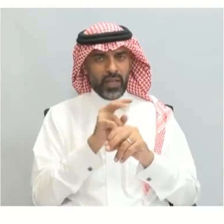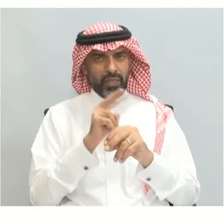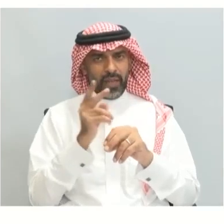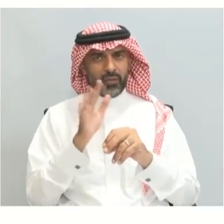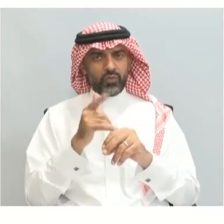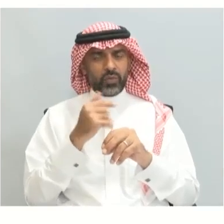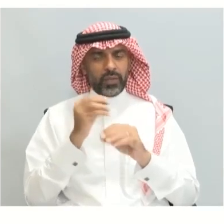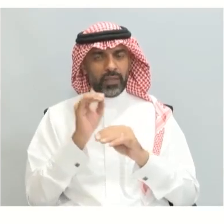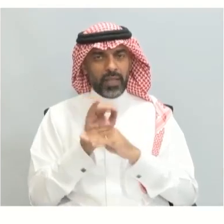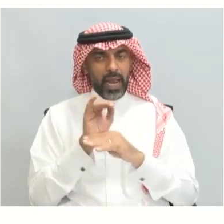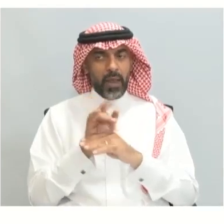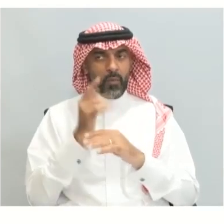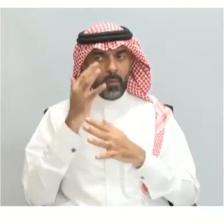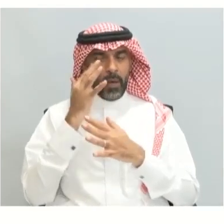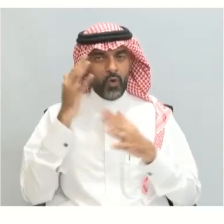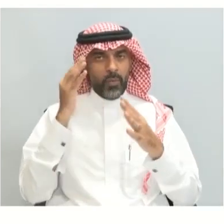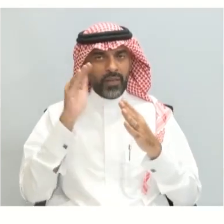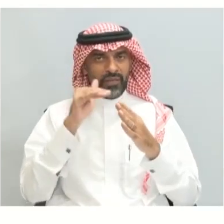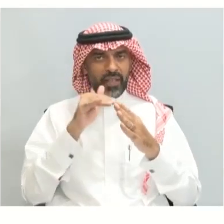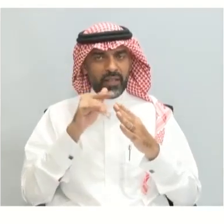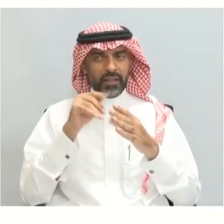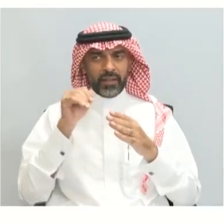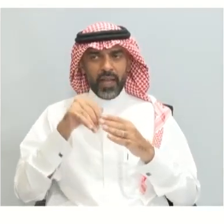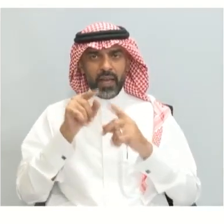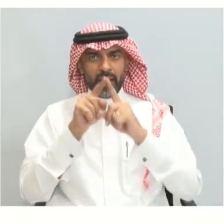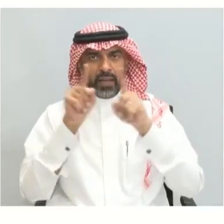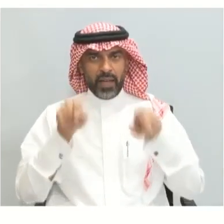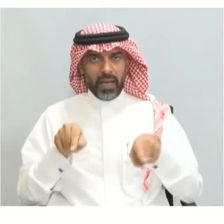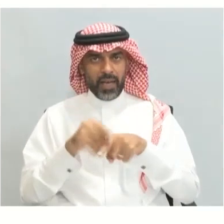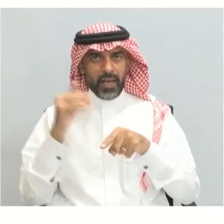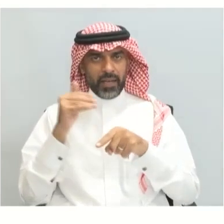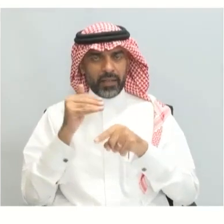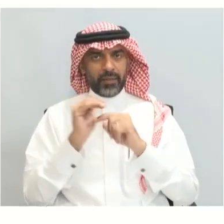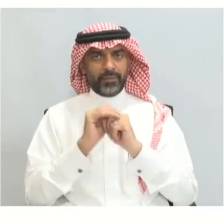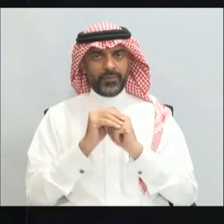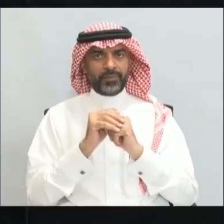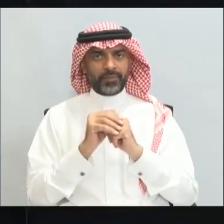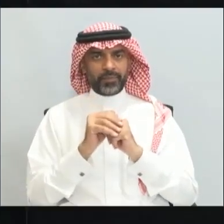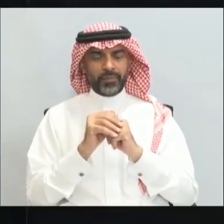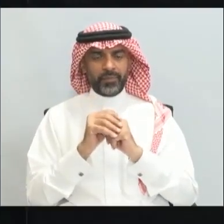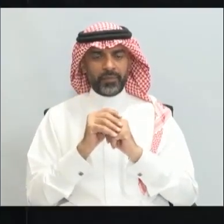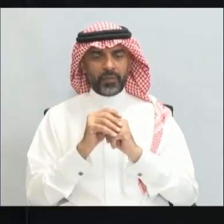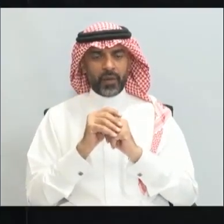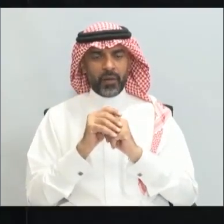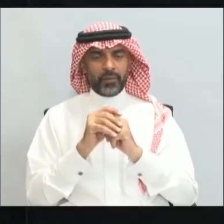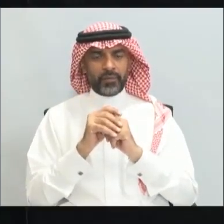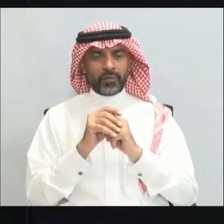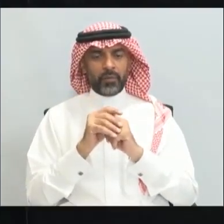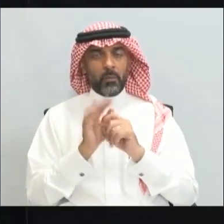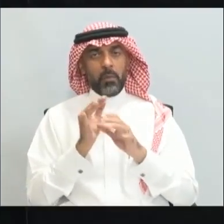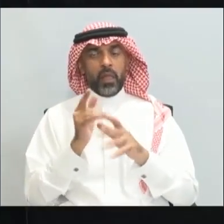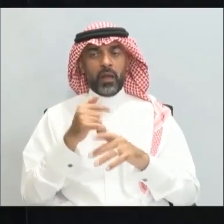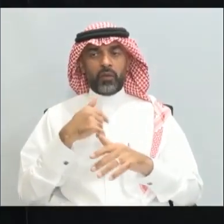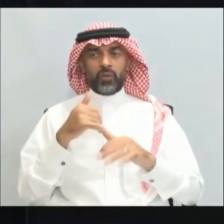تعبر ما لديها من معلومات بدلا ابنائي وبنات الطلاب ما تكتب معلومات مثلا هذا طريق